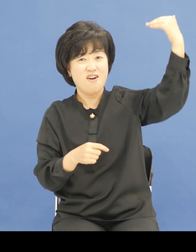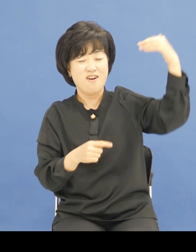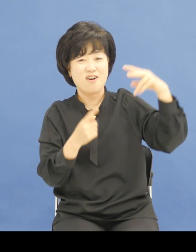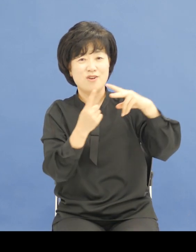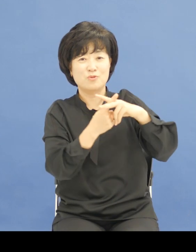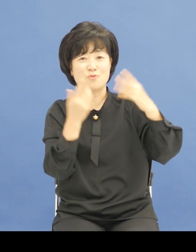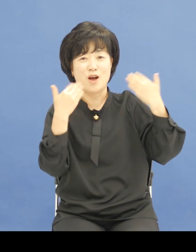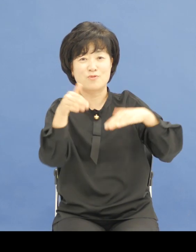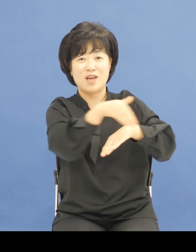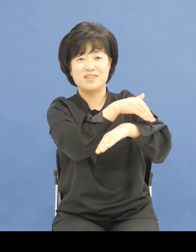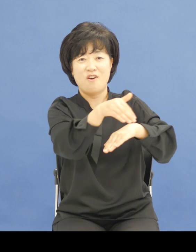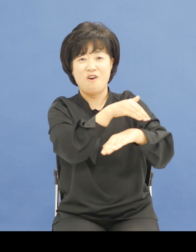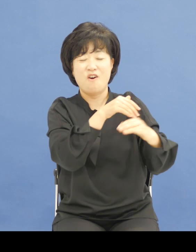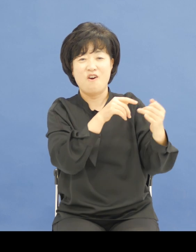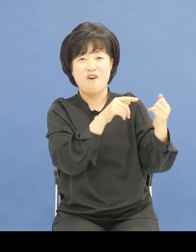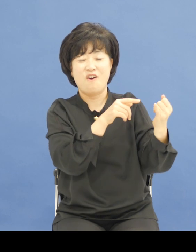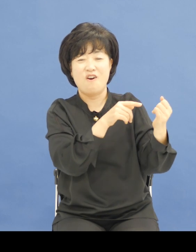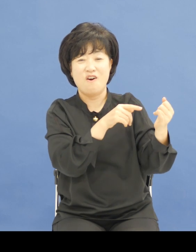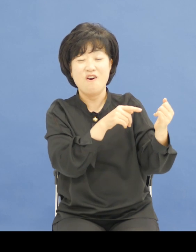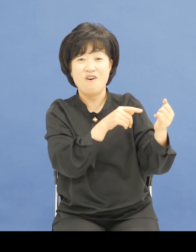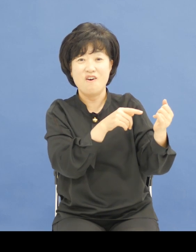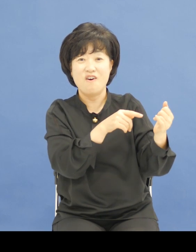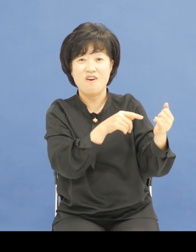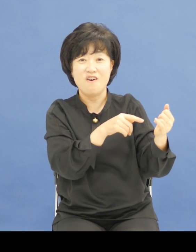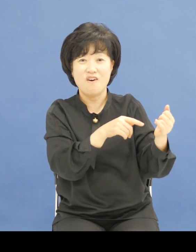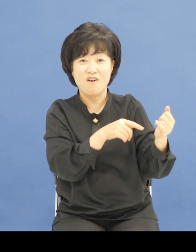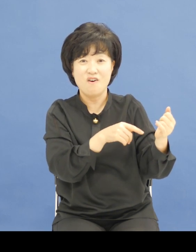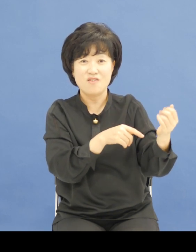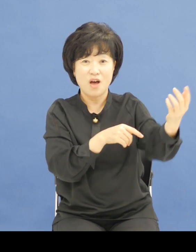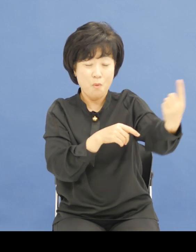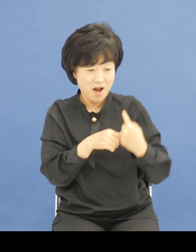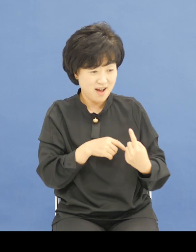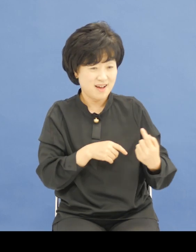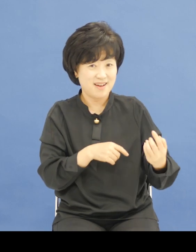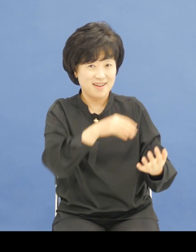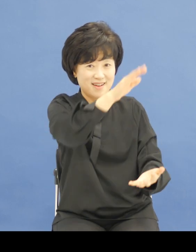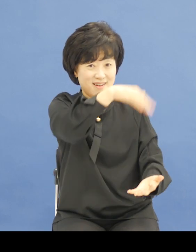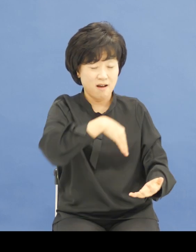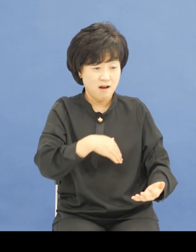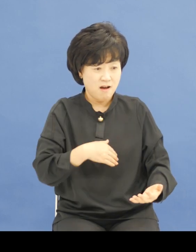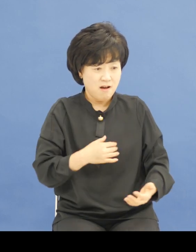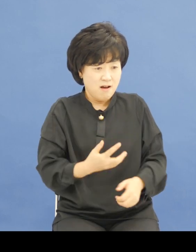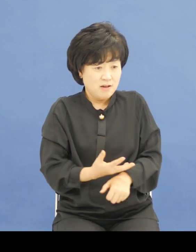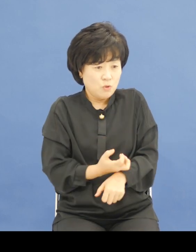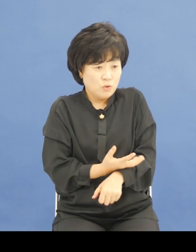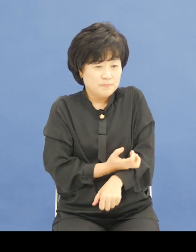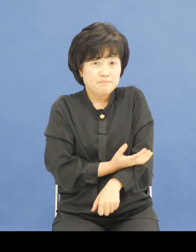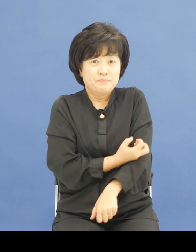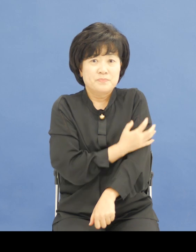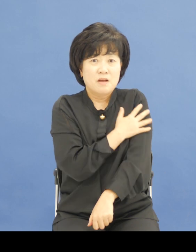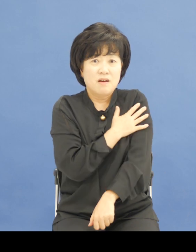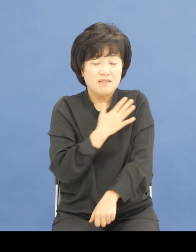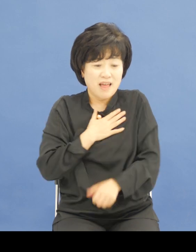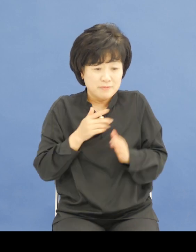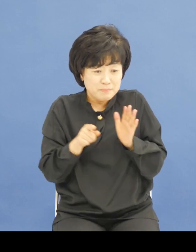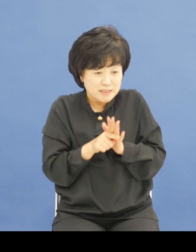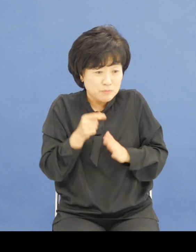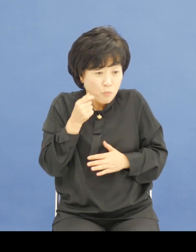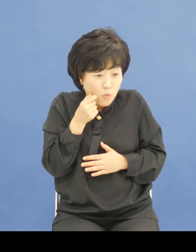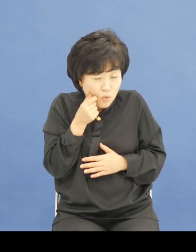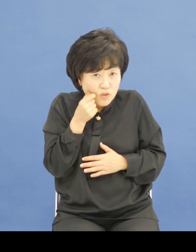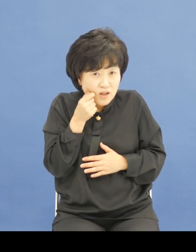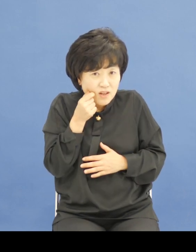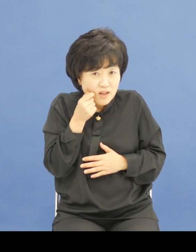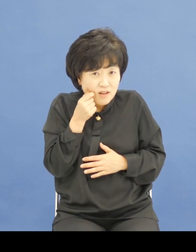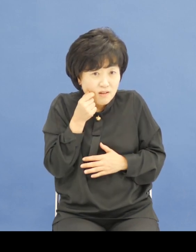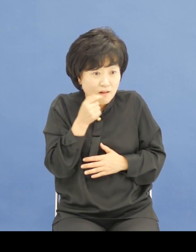초등학교를 다닌대요. 그래서 나오라고 막 소름이 끼쳐요, 내가. 나는 믿지도 못했던 그 기도. 얘